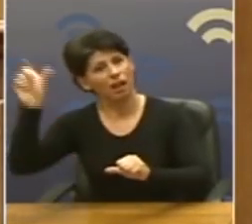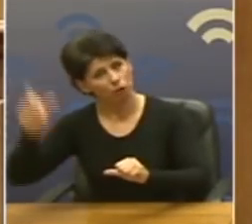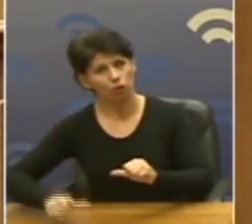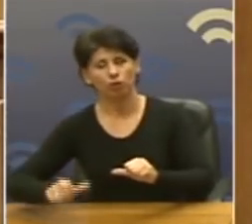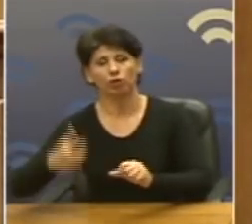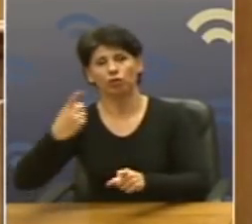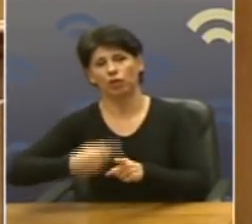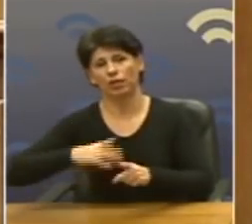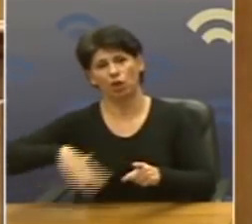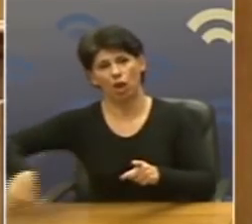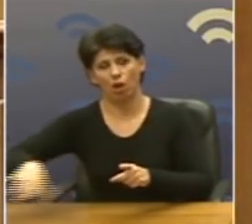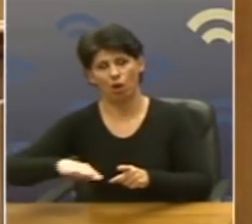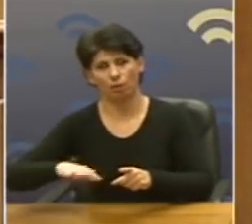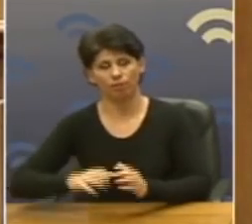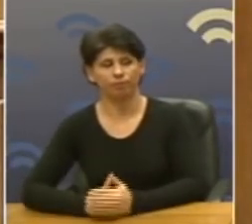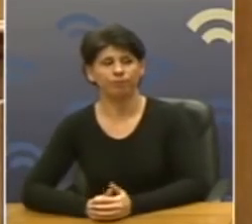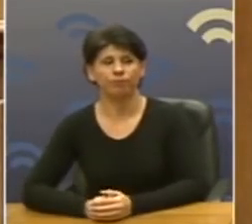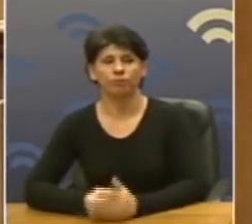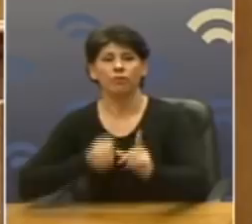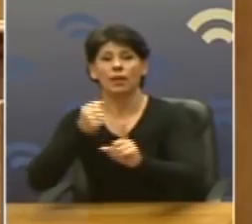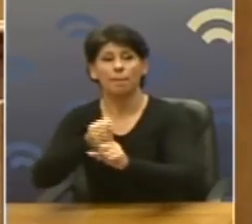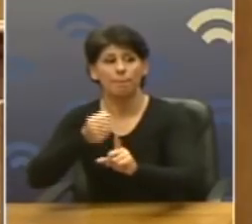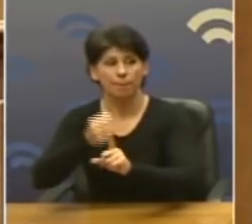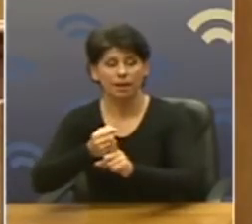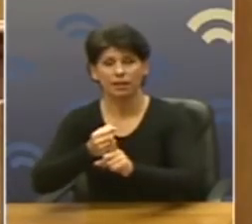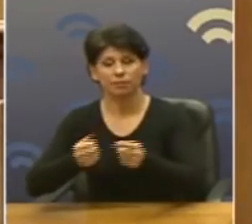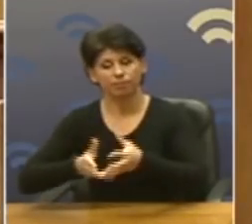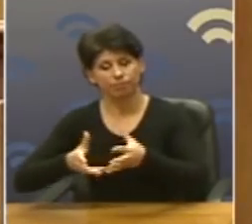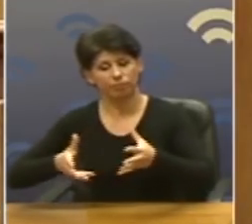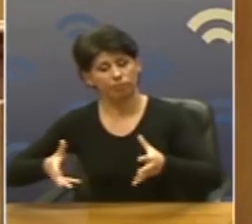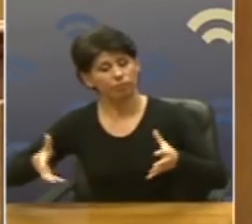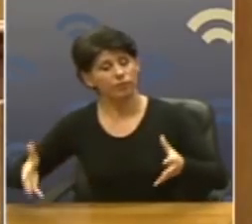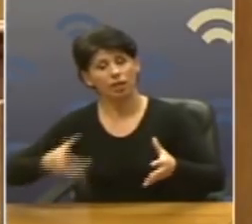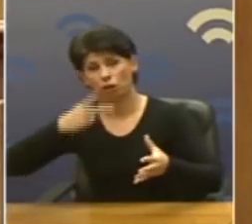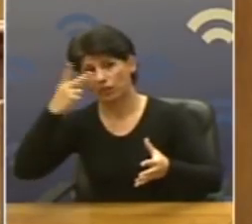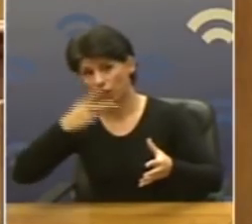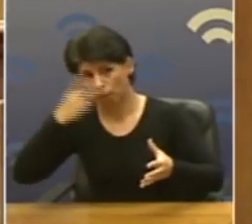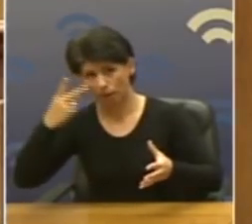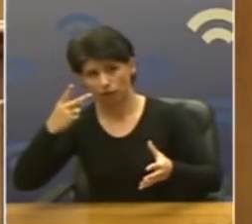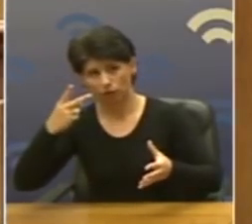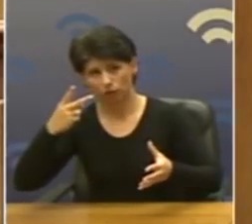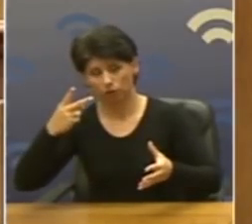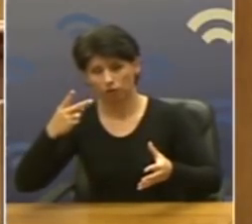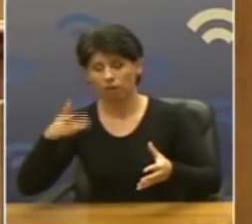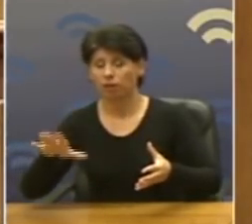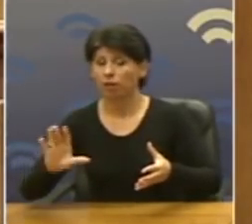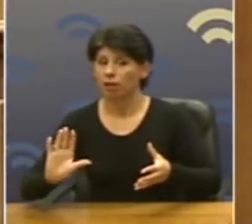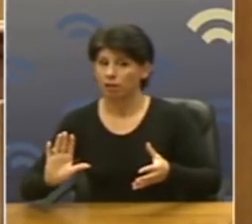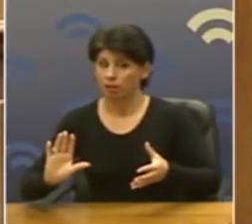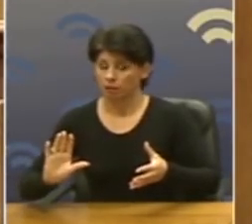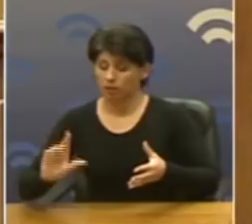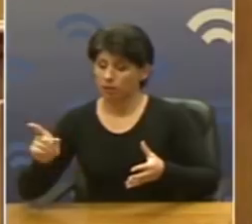ελληνικό λαό. Η υπεράσπιση και διεύρυνση των δικαιωμάτων για να αντιστοιχηθούν με βάση